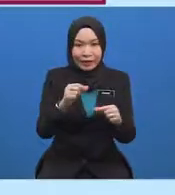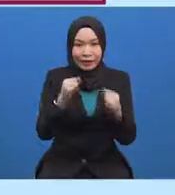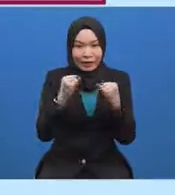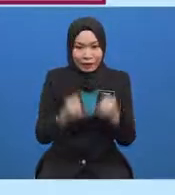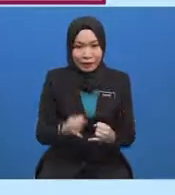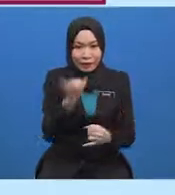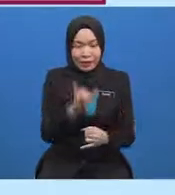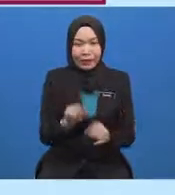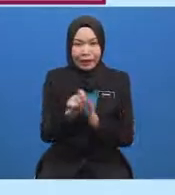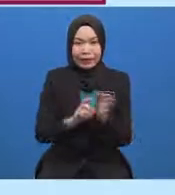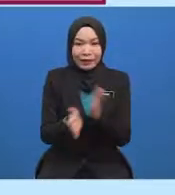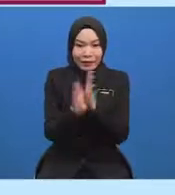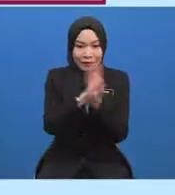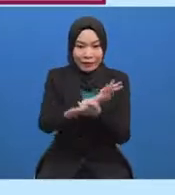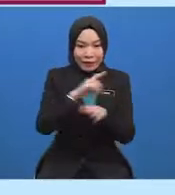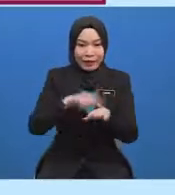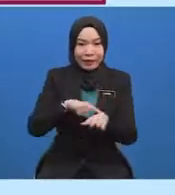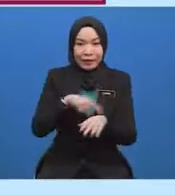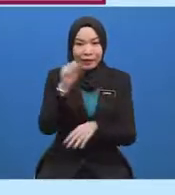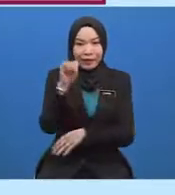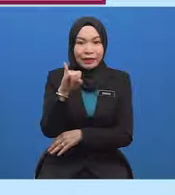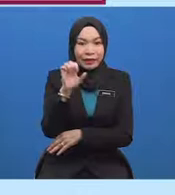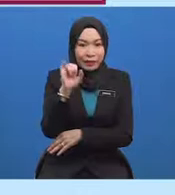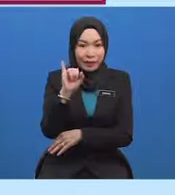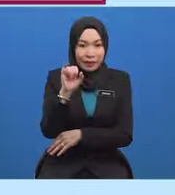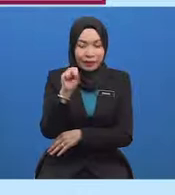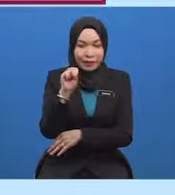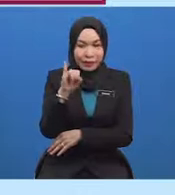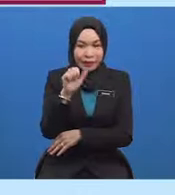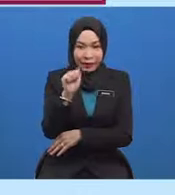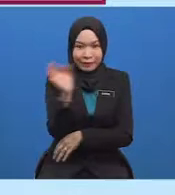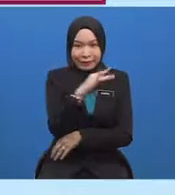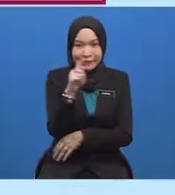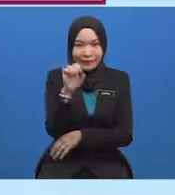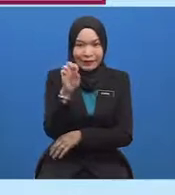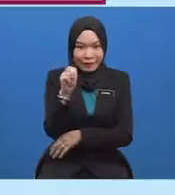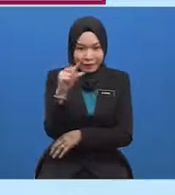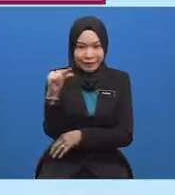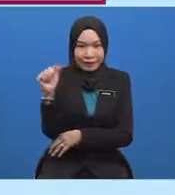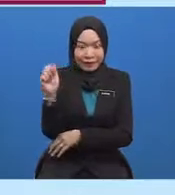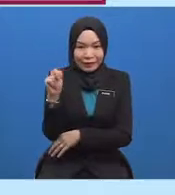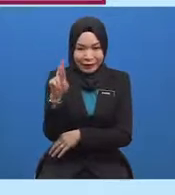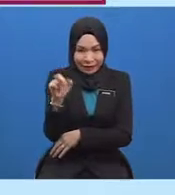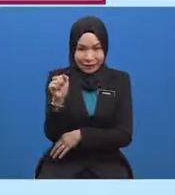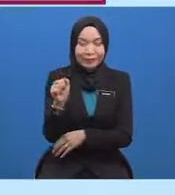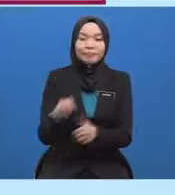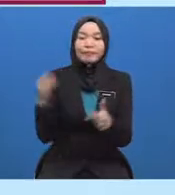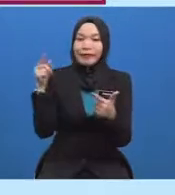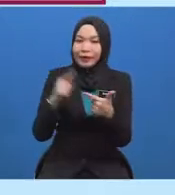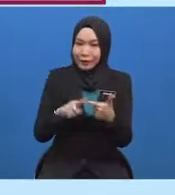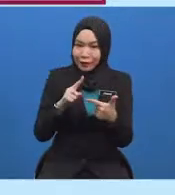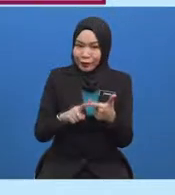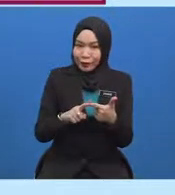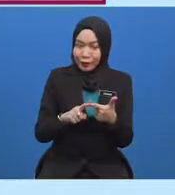berlaku disekitar Asia Tenggara objektif kedua ialah murid-murid akan